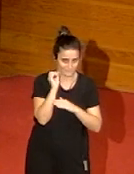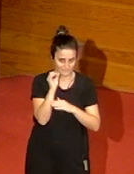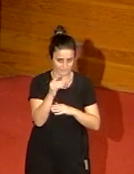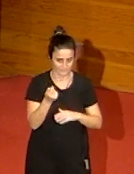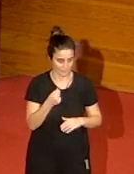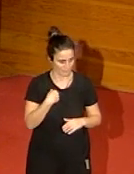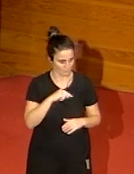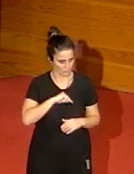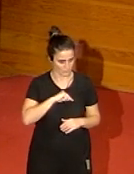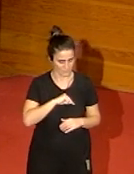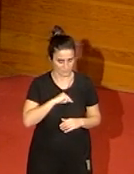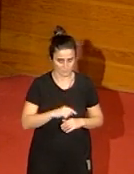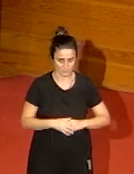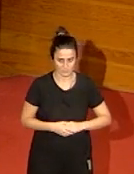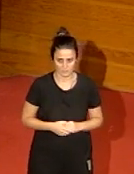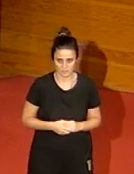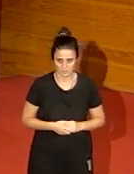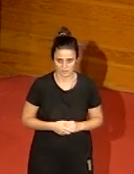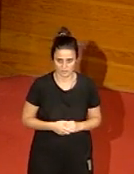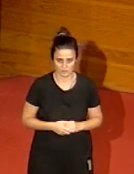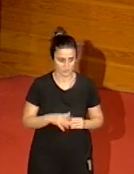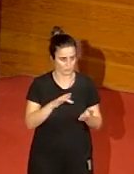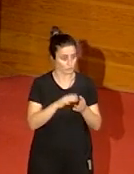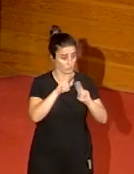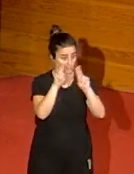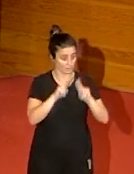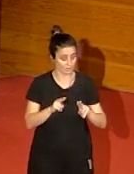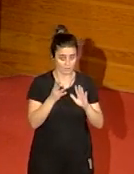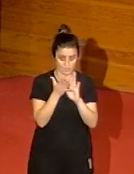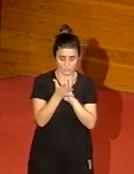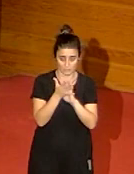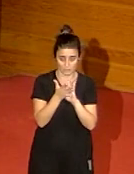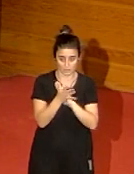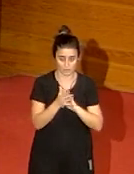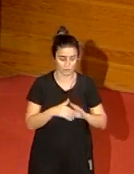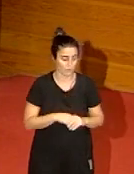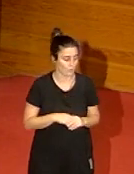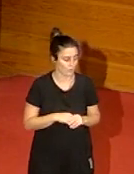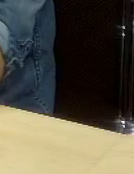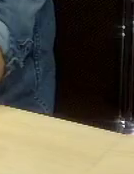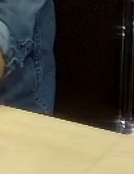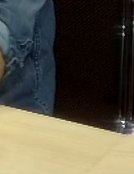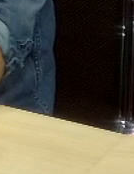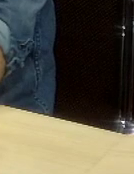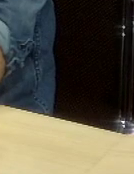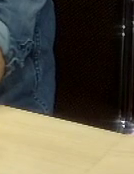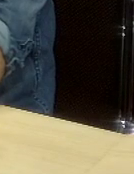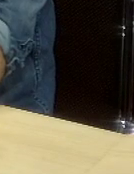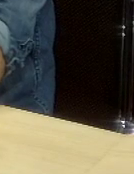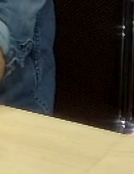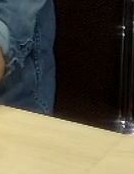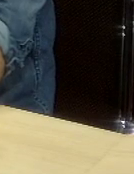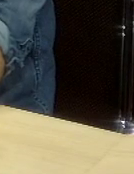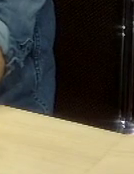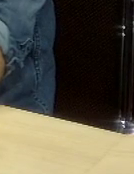dakat, askotan nazioartea saltzerakoan manikismo handia dagoela gure dabidetan. Eta ez dakit